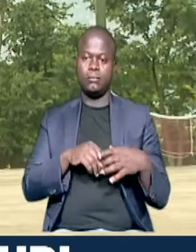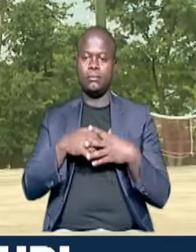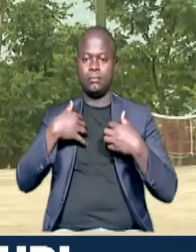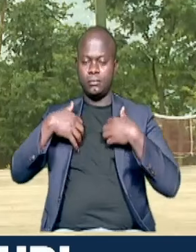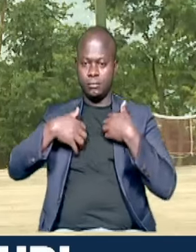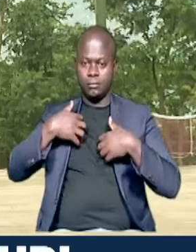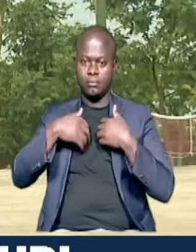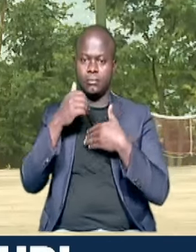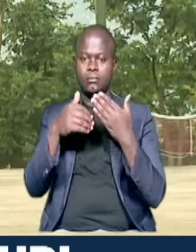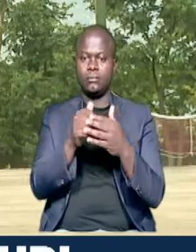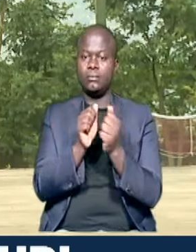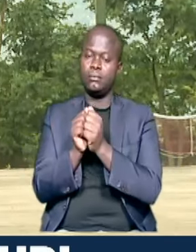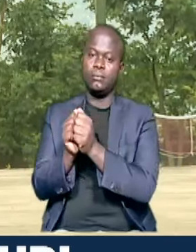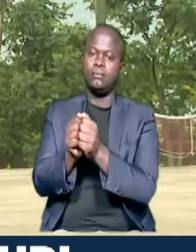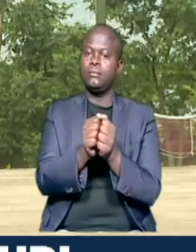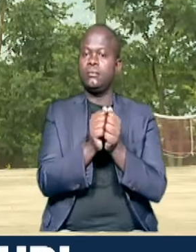n'ubushake